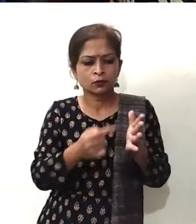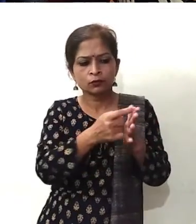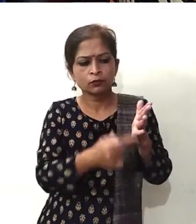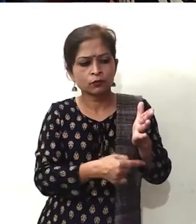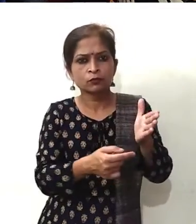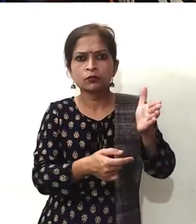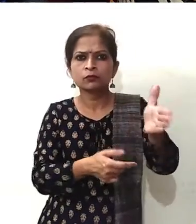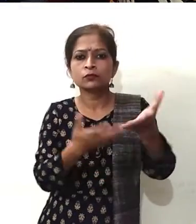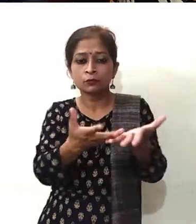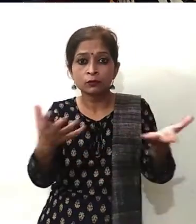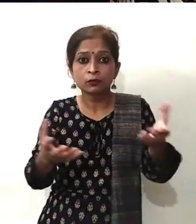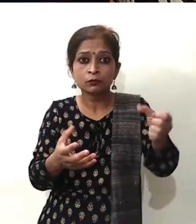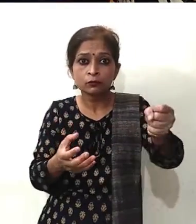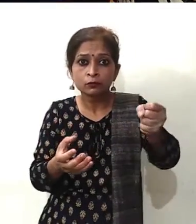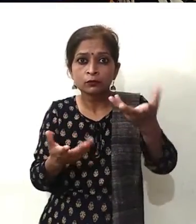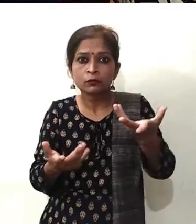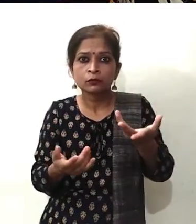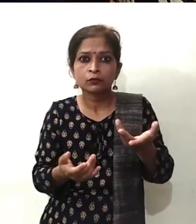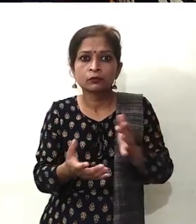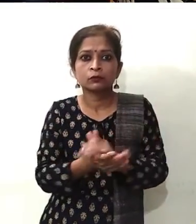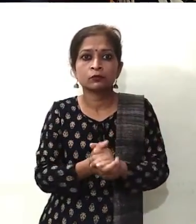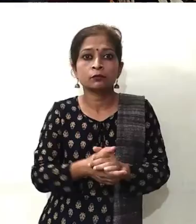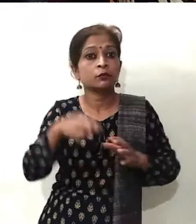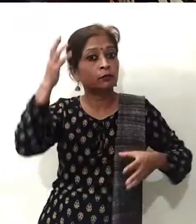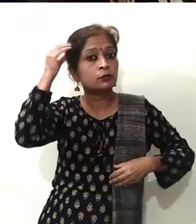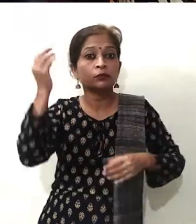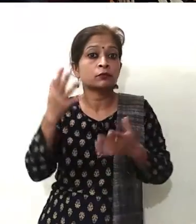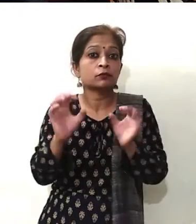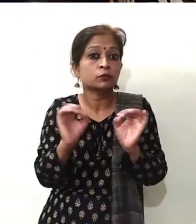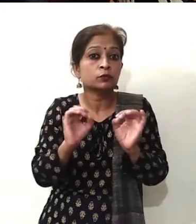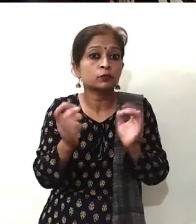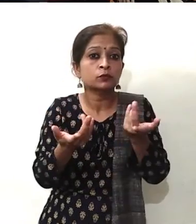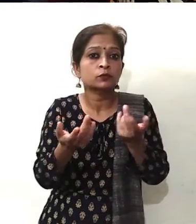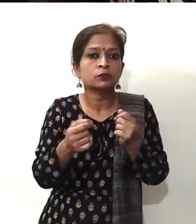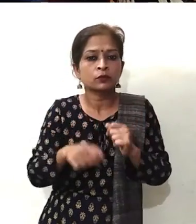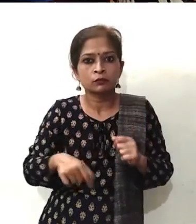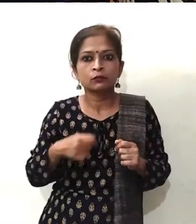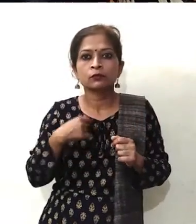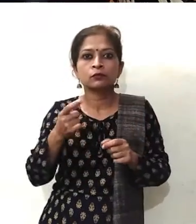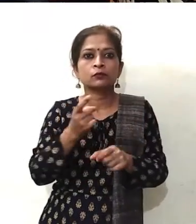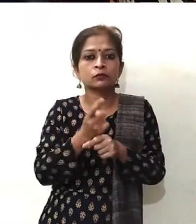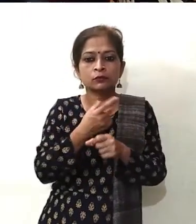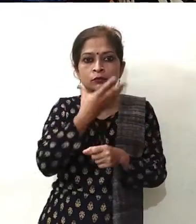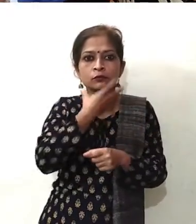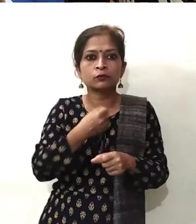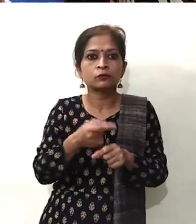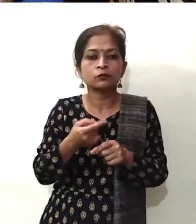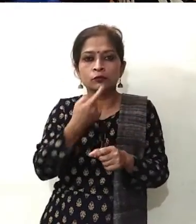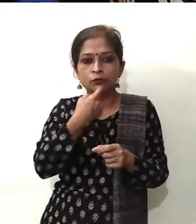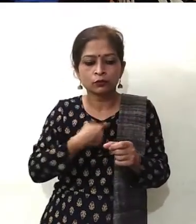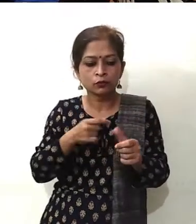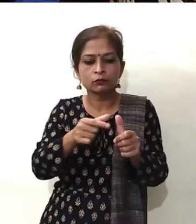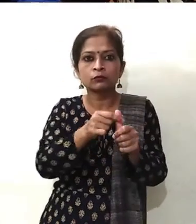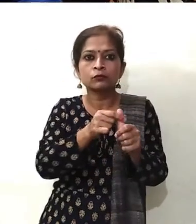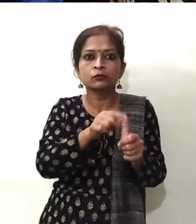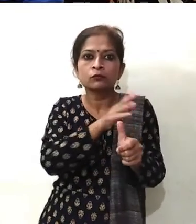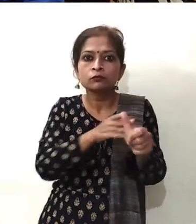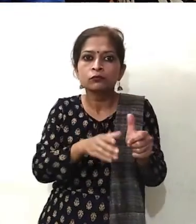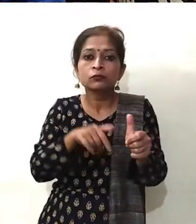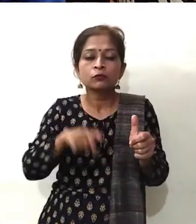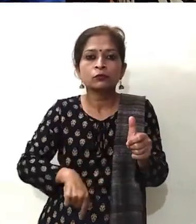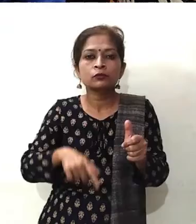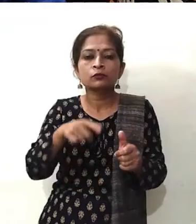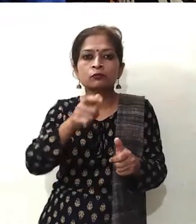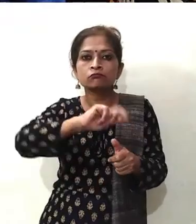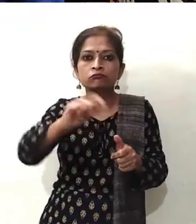पकड़ पाते हैं चीजों को। बंदर वो ही नहीं कर पाता। यहाँ अंगूठा मांग ले रहे हैं वो, इसका मतलब युद्ध क्षमता जो उसने सीखा था